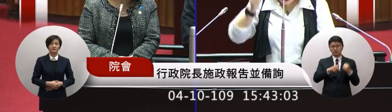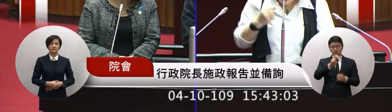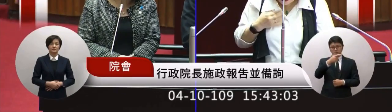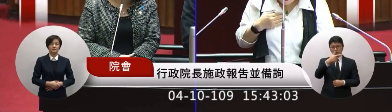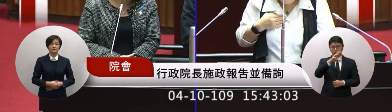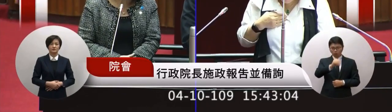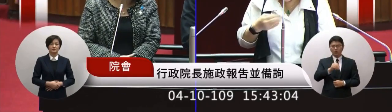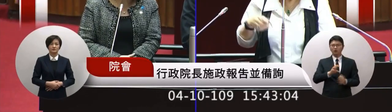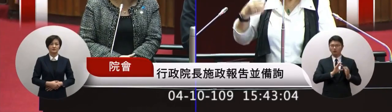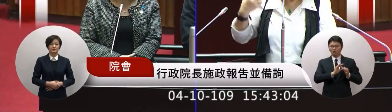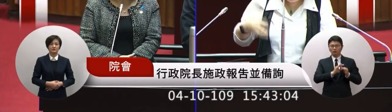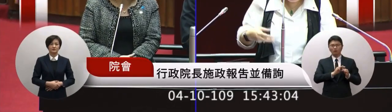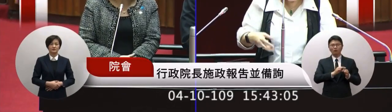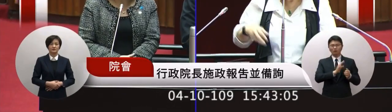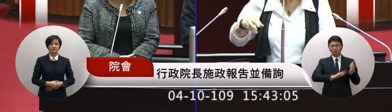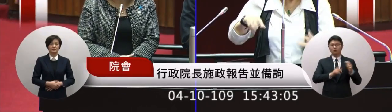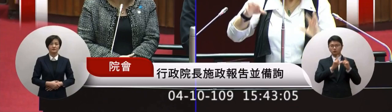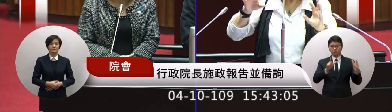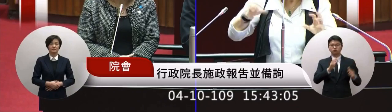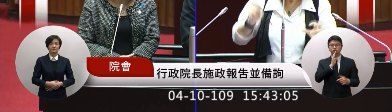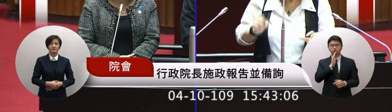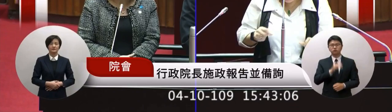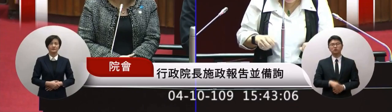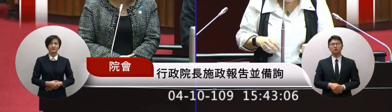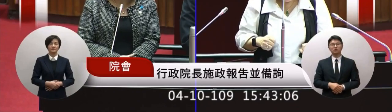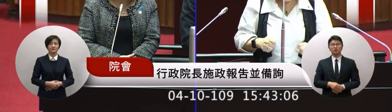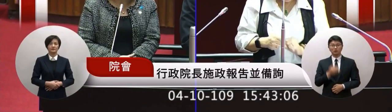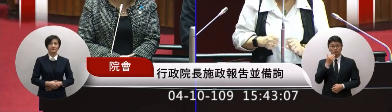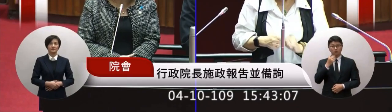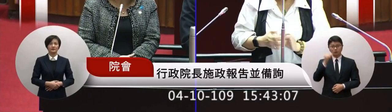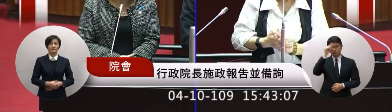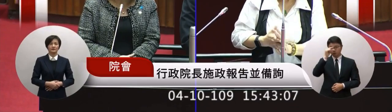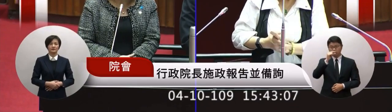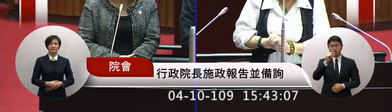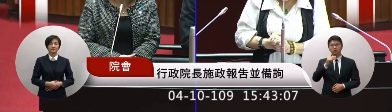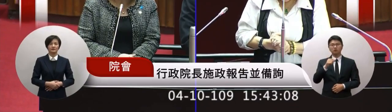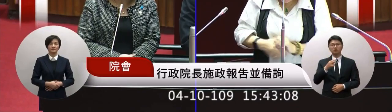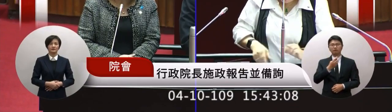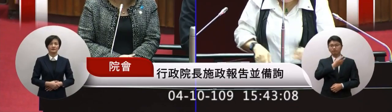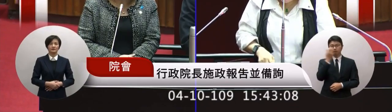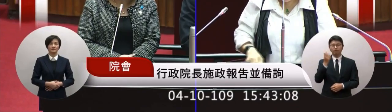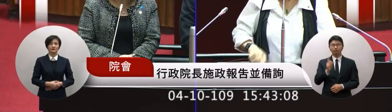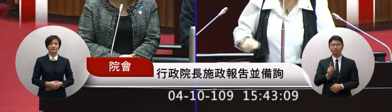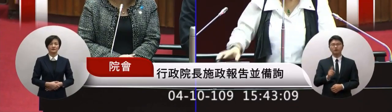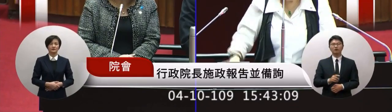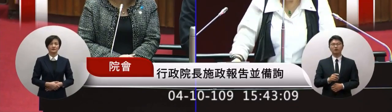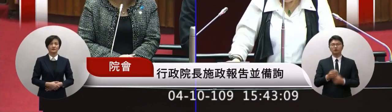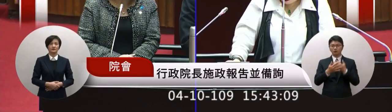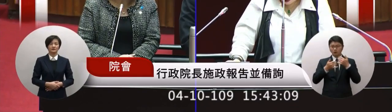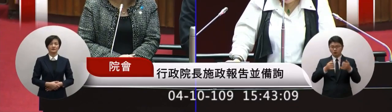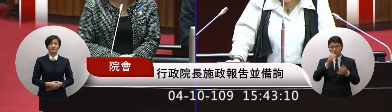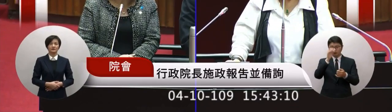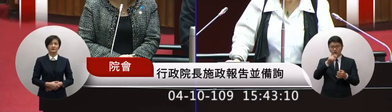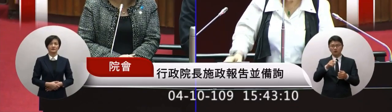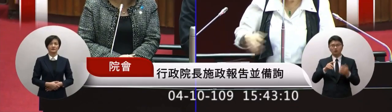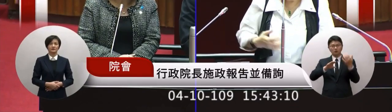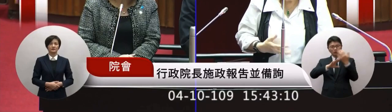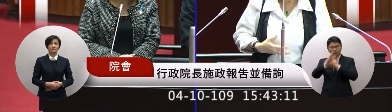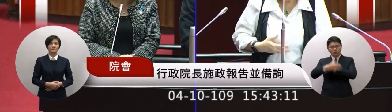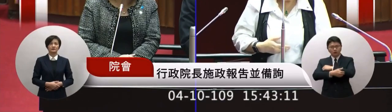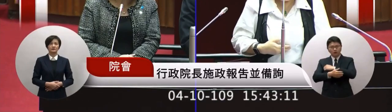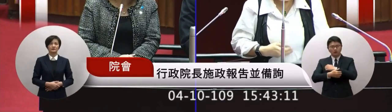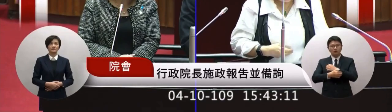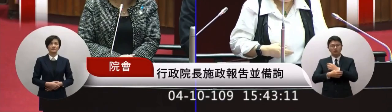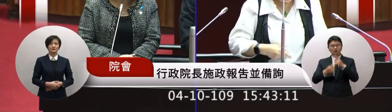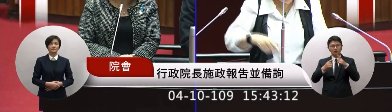我们很可悲的是，我们如果去 Google 一下说哇那个这个外籍移工逃跑家庭